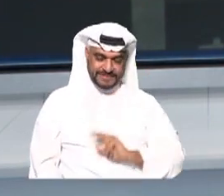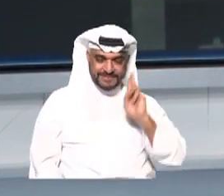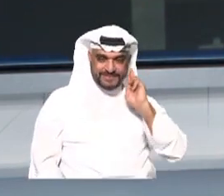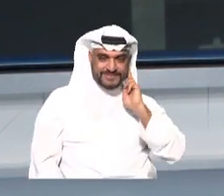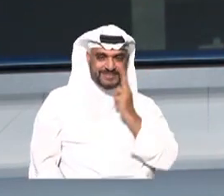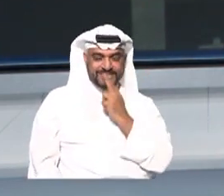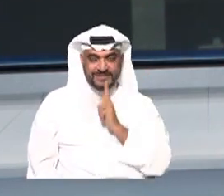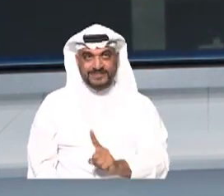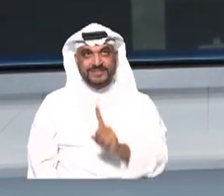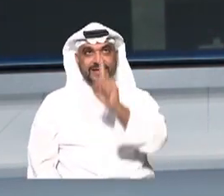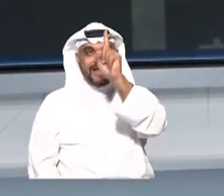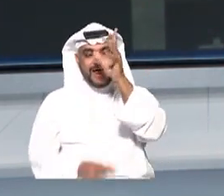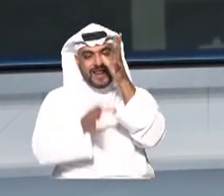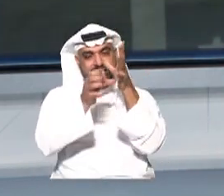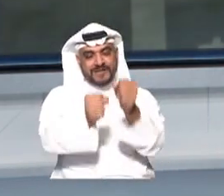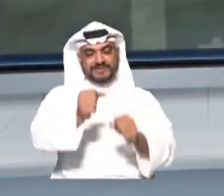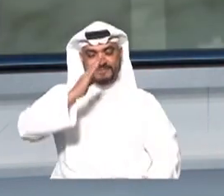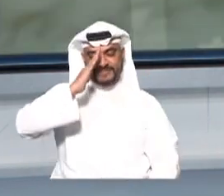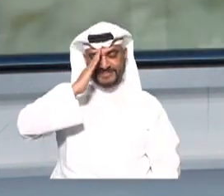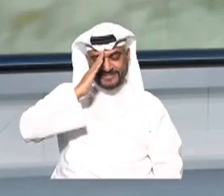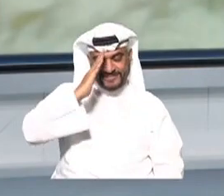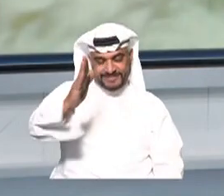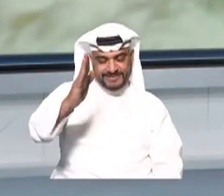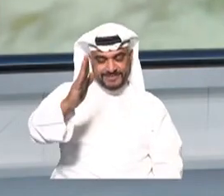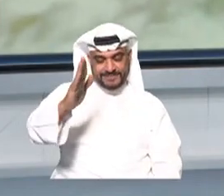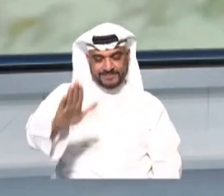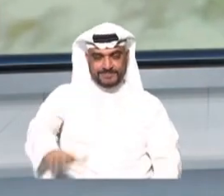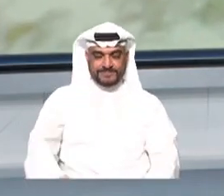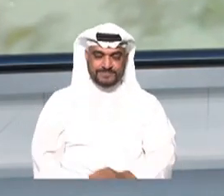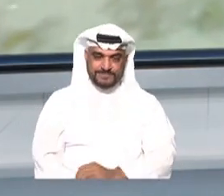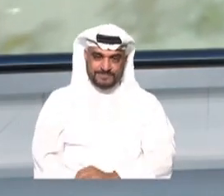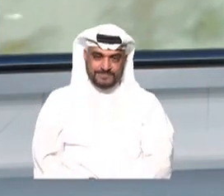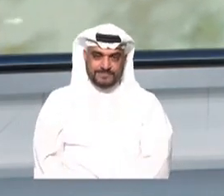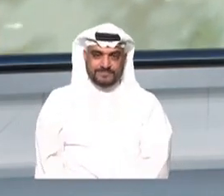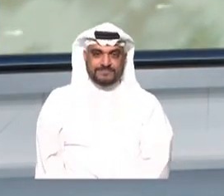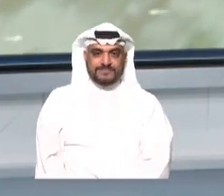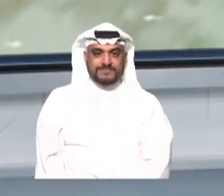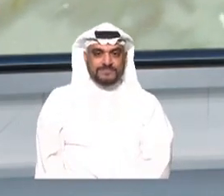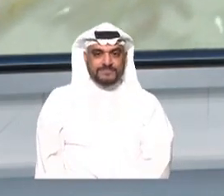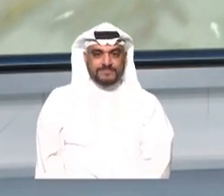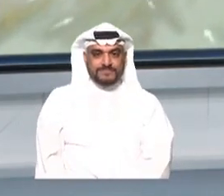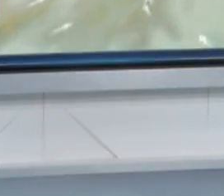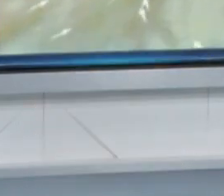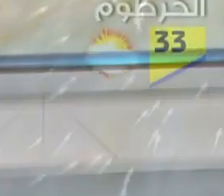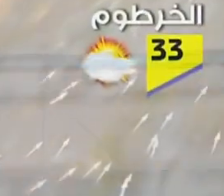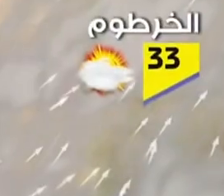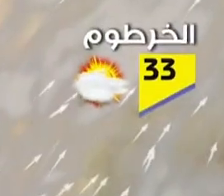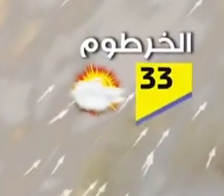تنتهي جولتنا الجوية، ونترككم مع درجات الحرارة في بعض العواصم والمدن حول العالم.